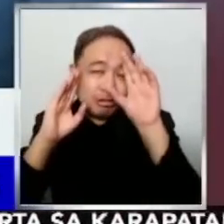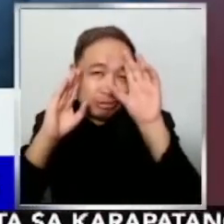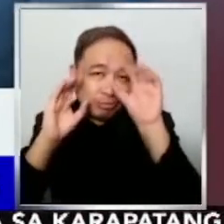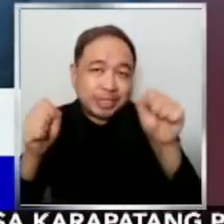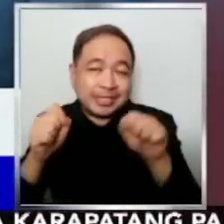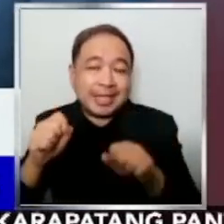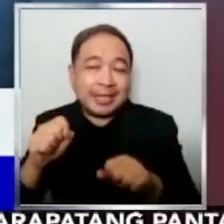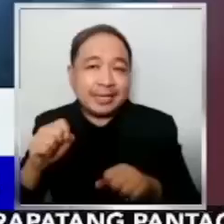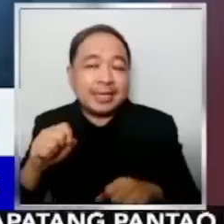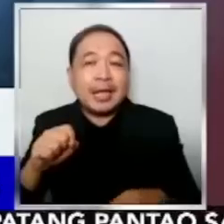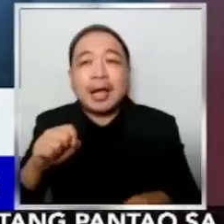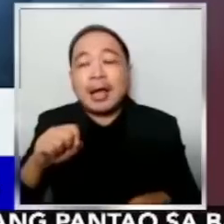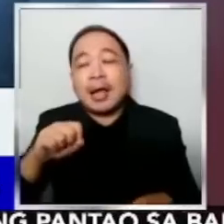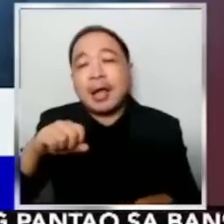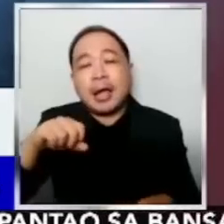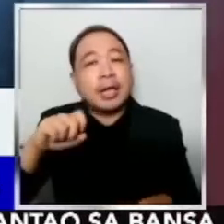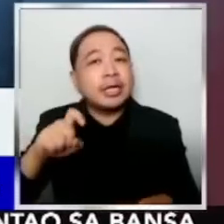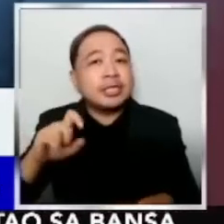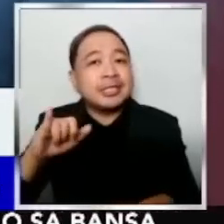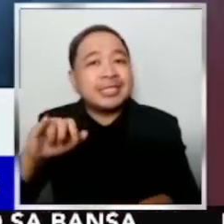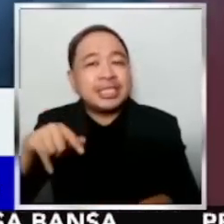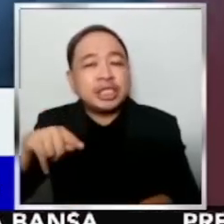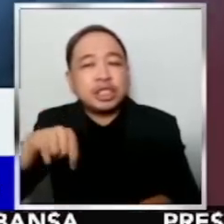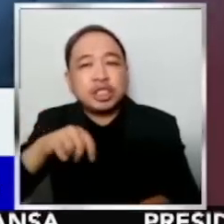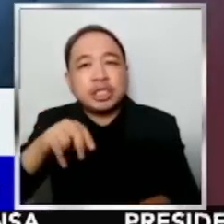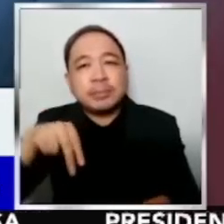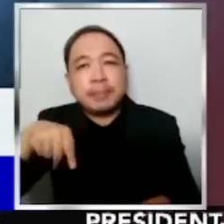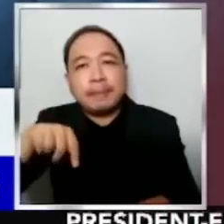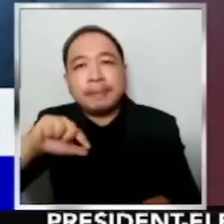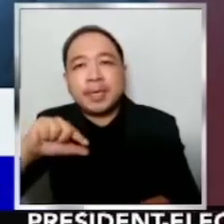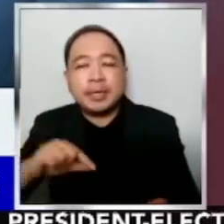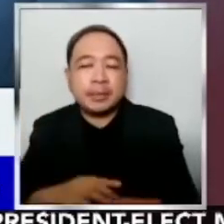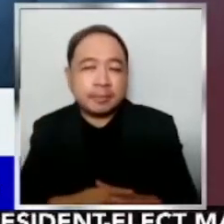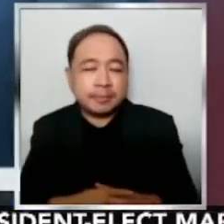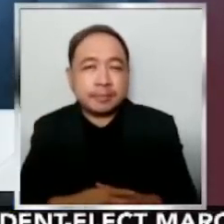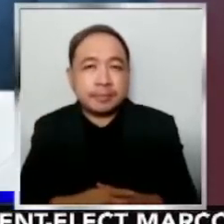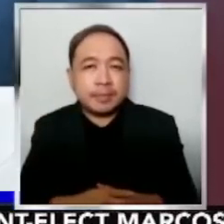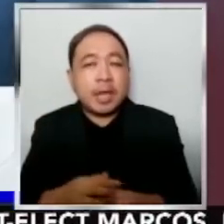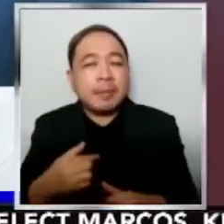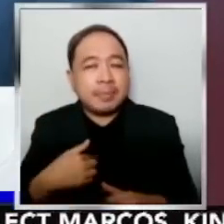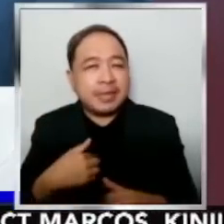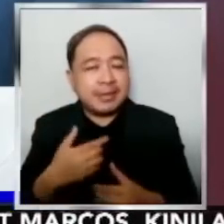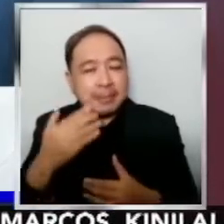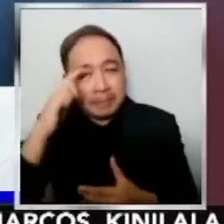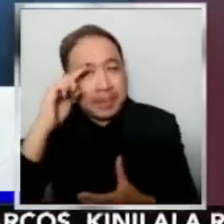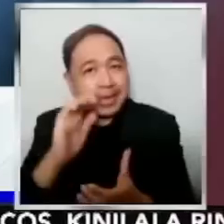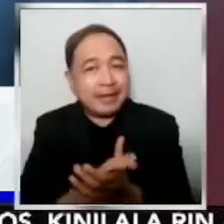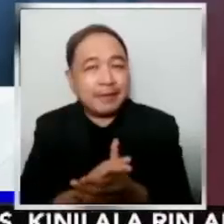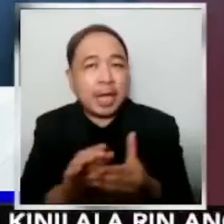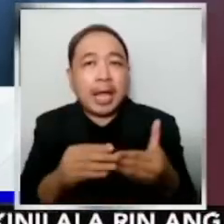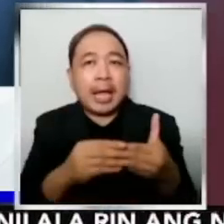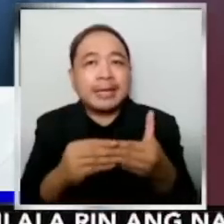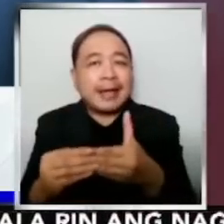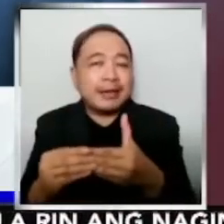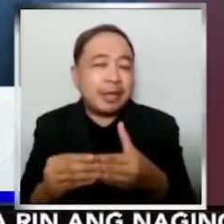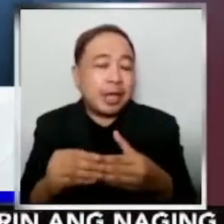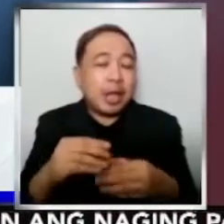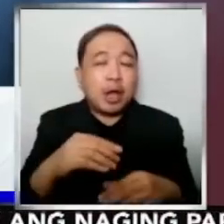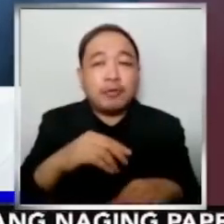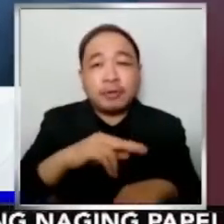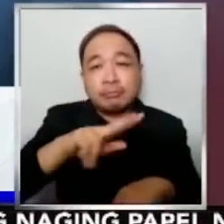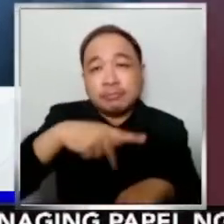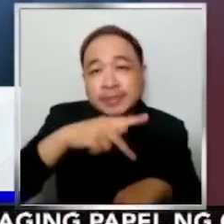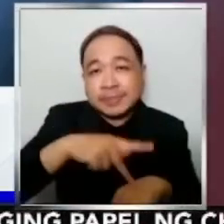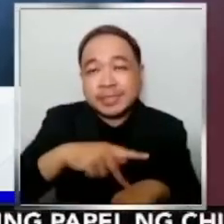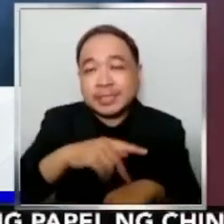the guidance of our leaders, our relations will surely open a new chapter and